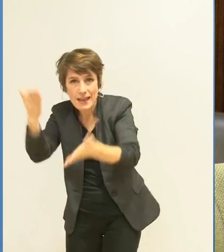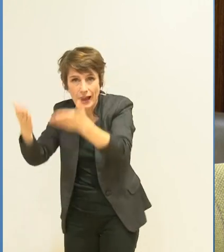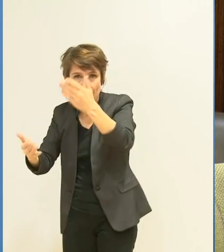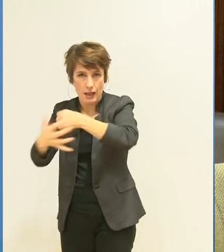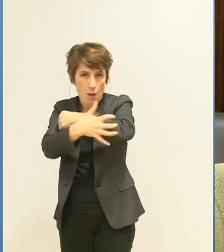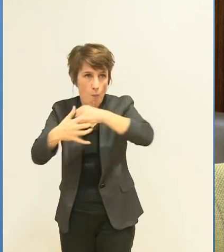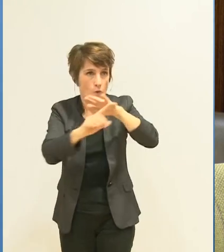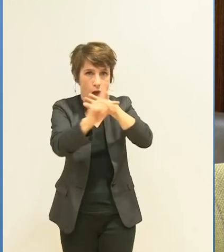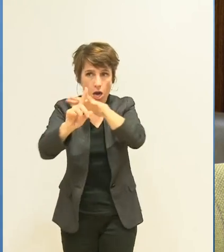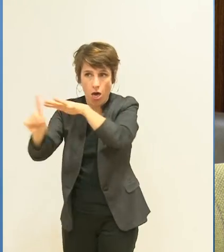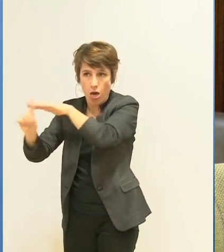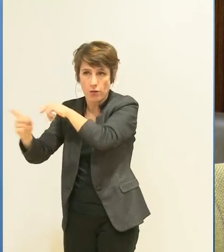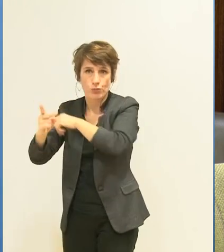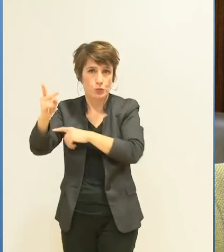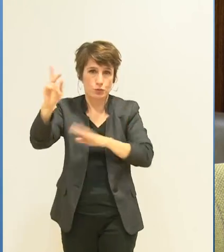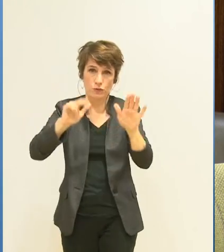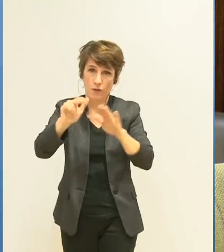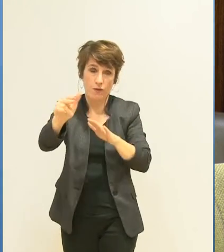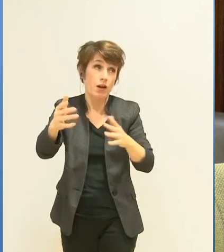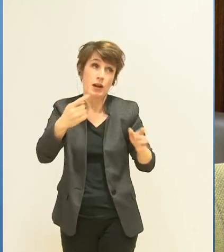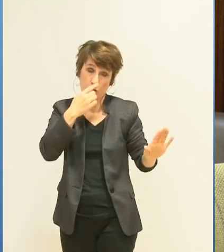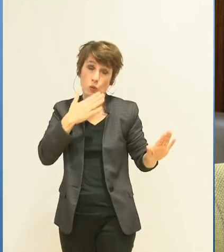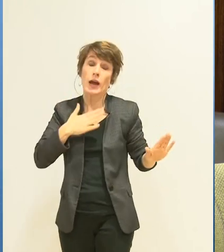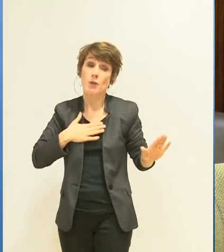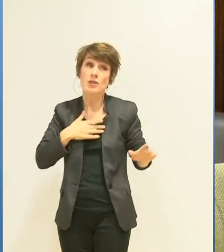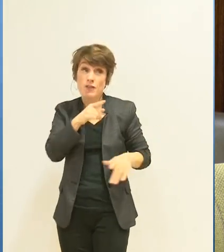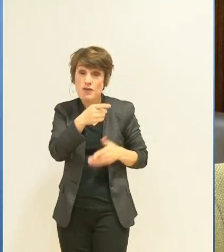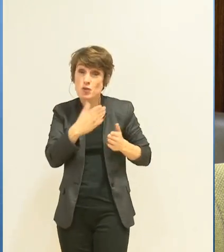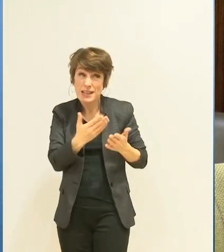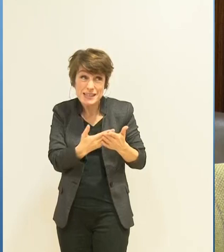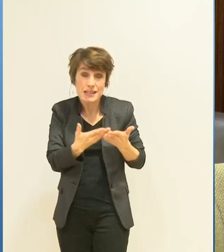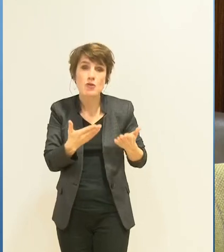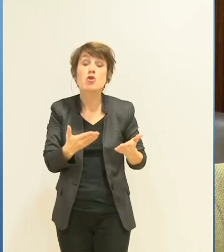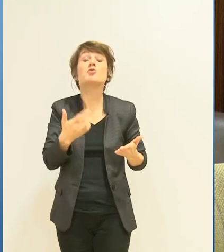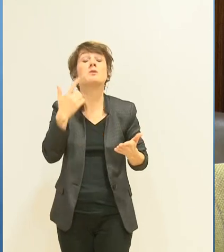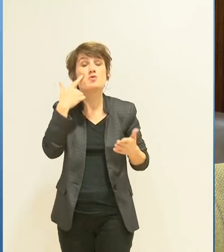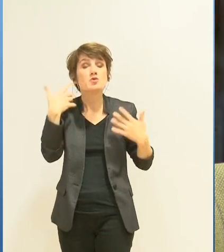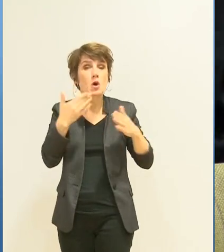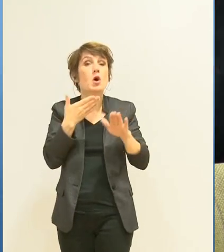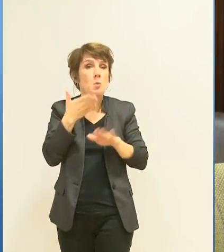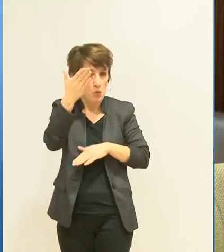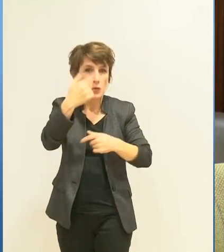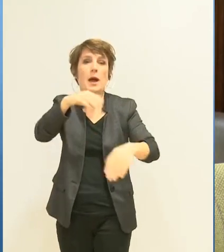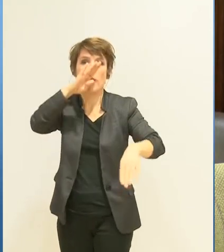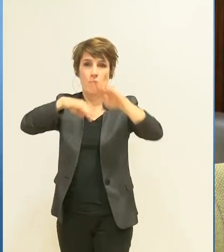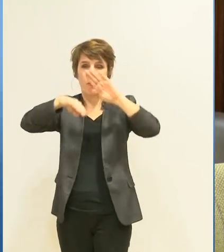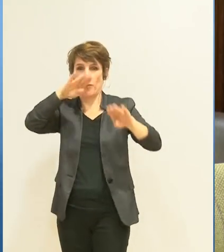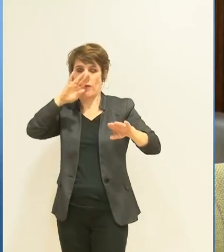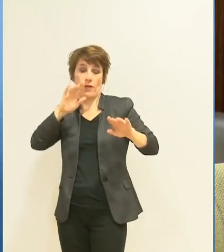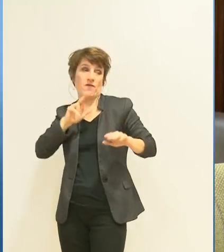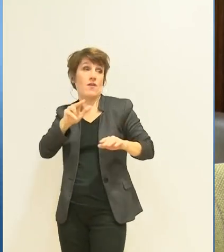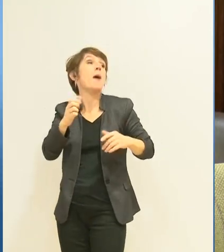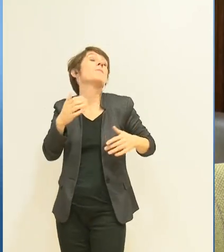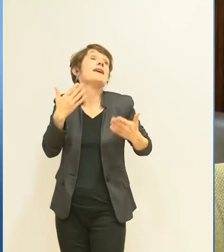c'est pour nous un rendez vous manqué qui pèsera probablement lourd dans la cohésion la résidence de notre ville mais de mon point de vue il n'est pas trop tard pour